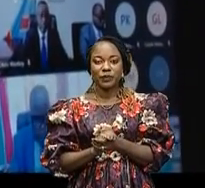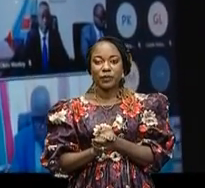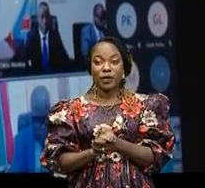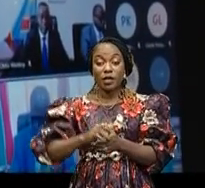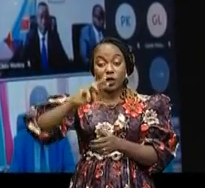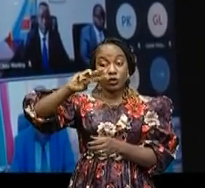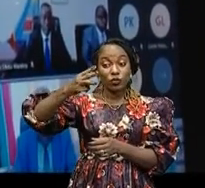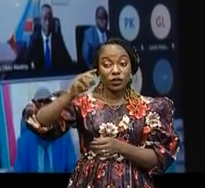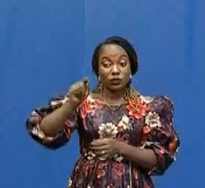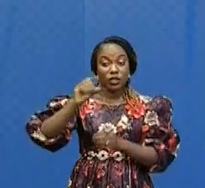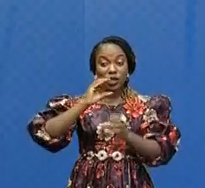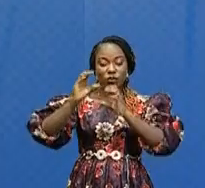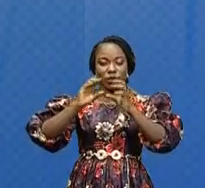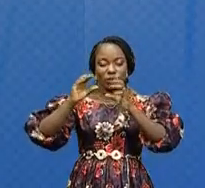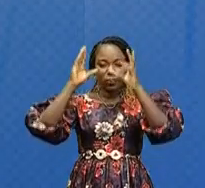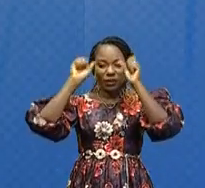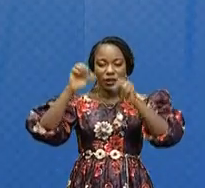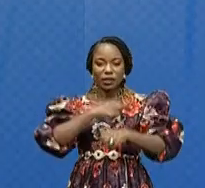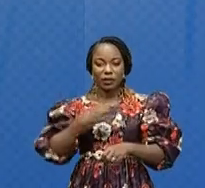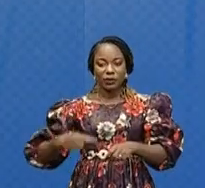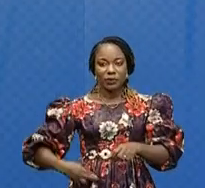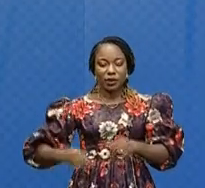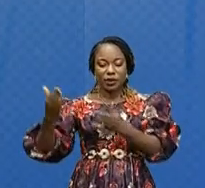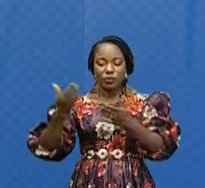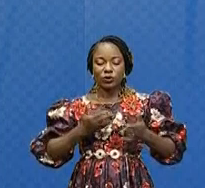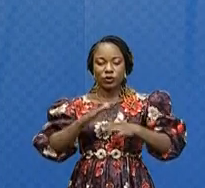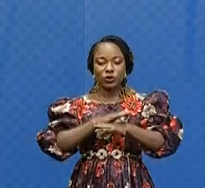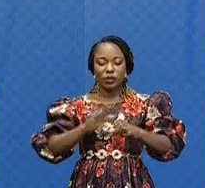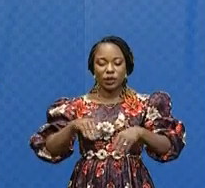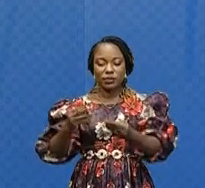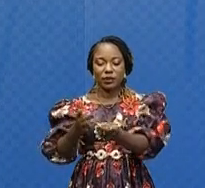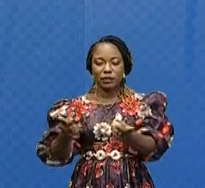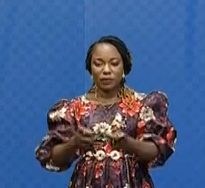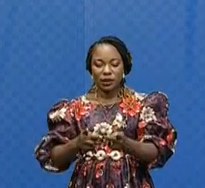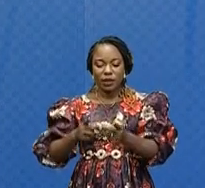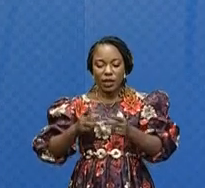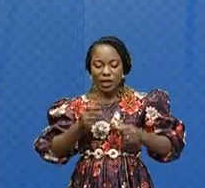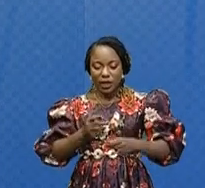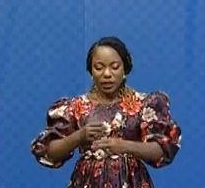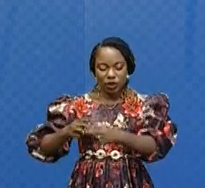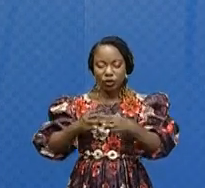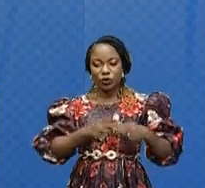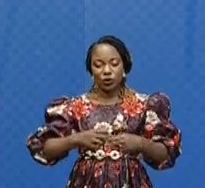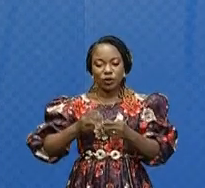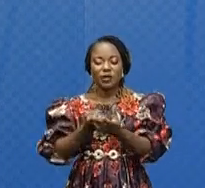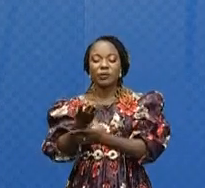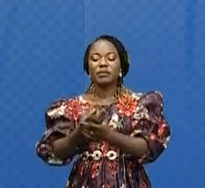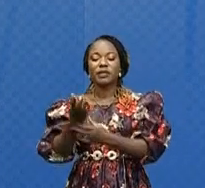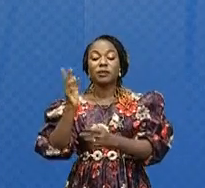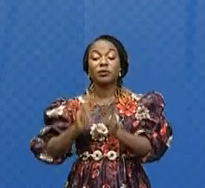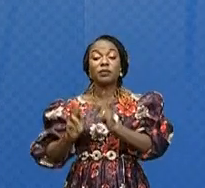Le troisième point de la communication du président de la République a porté sur la mise en place d'une gestion rationnelle des dépenses